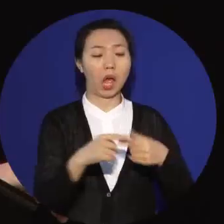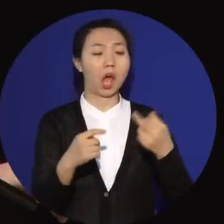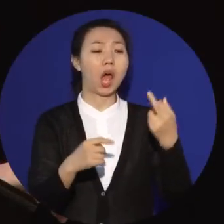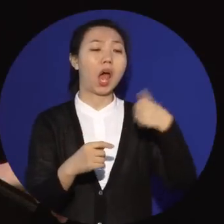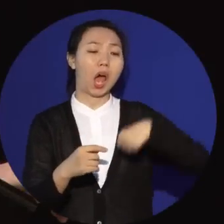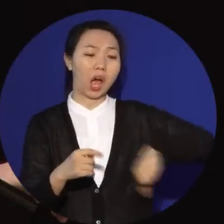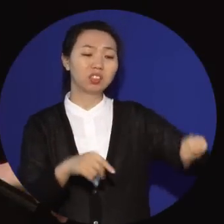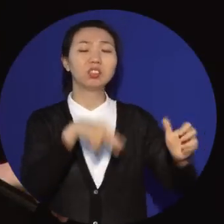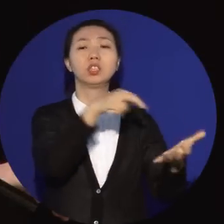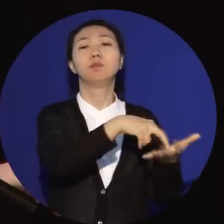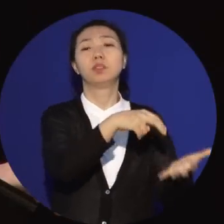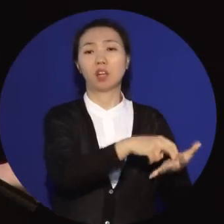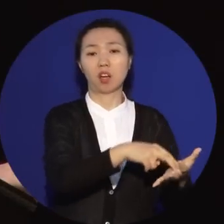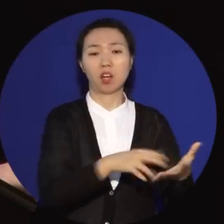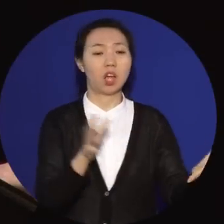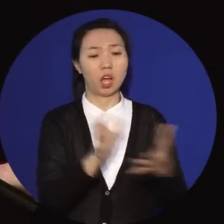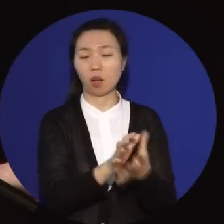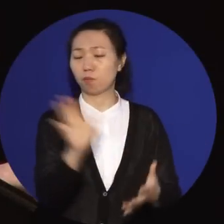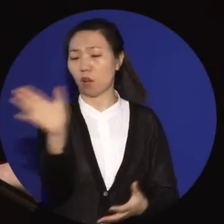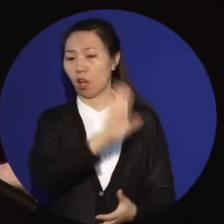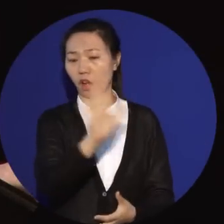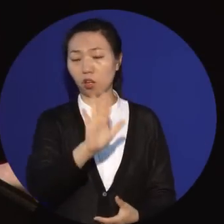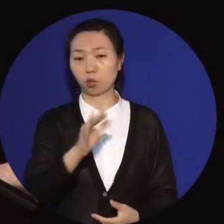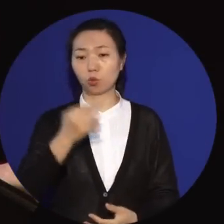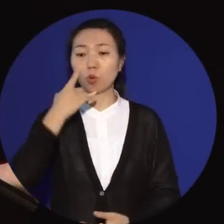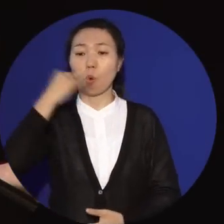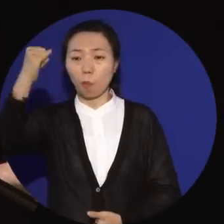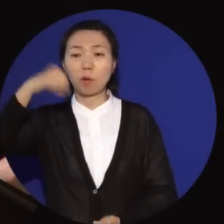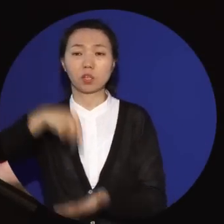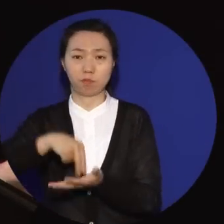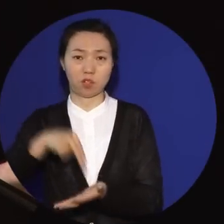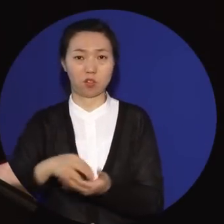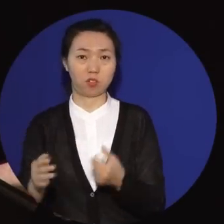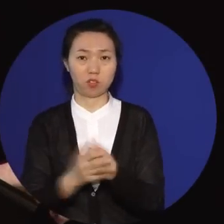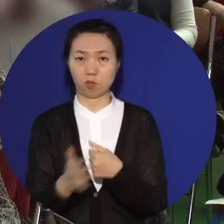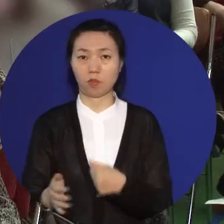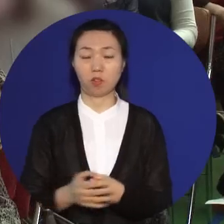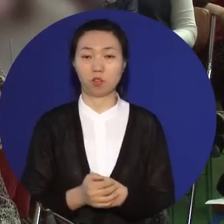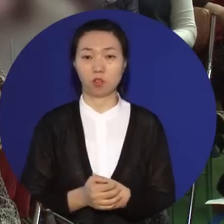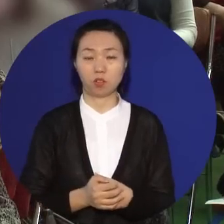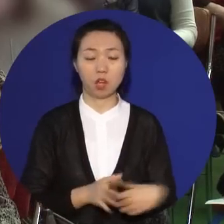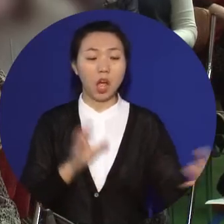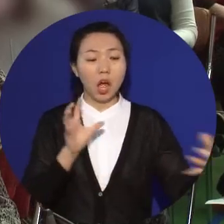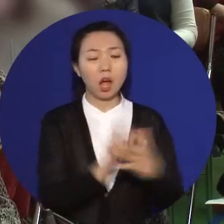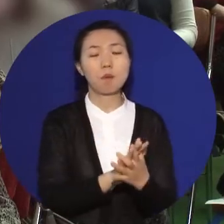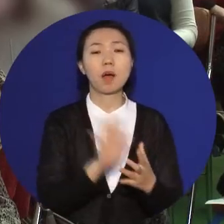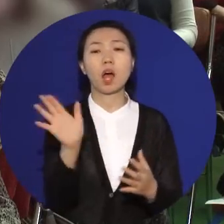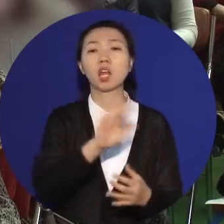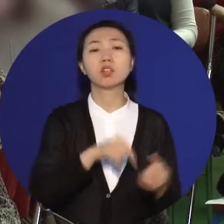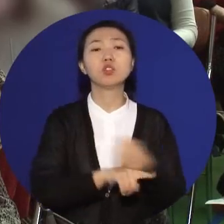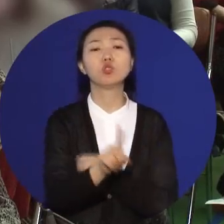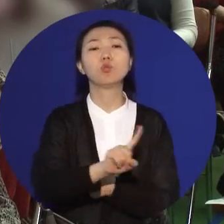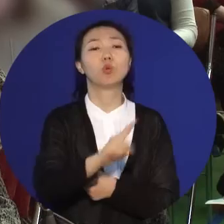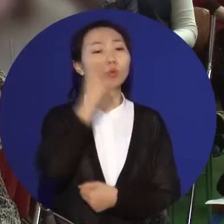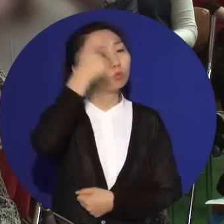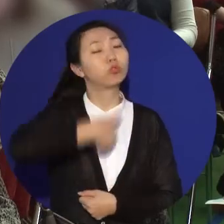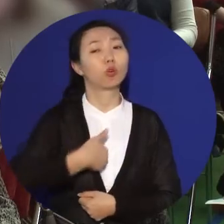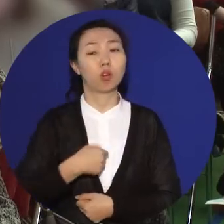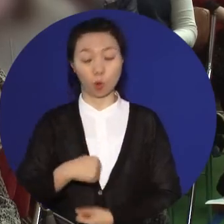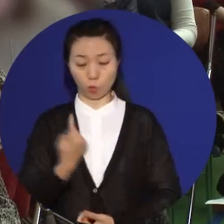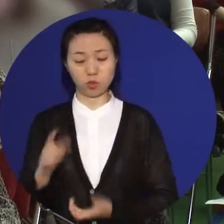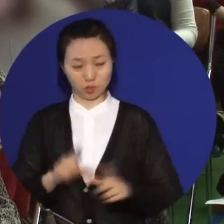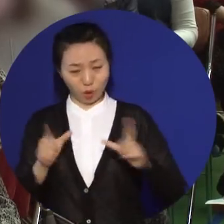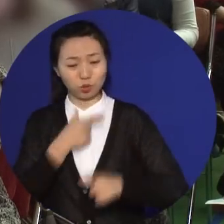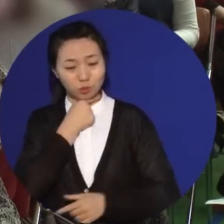얘기고 안 들어가는 건 내 인생이니까 안 들어가면 돼요. 안 들어오는 이유가 도대체 뭐냐요? 혼자 살고